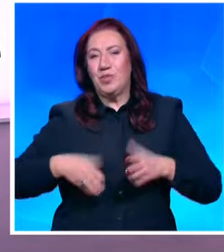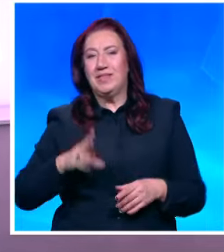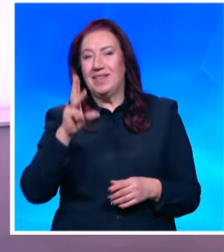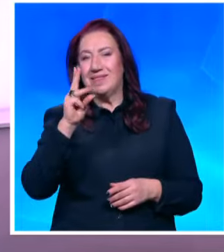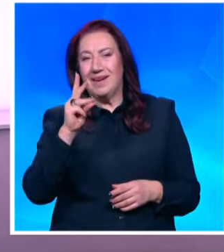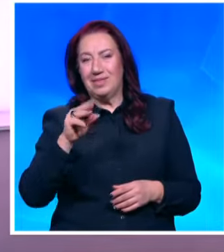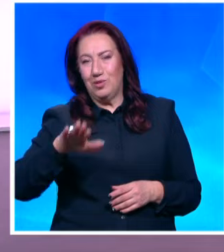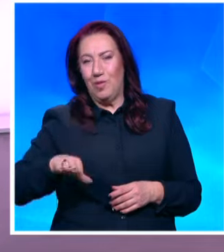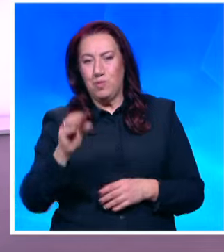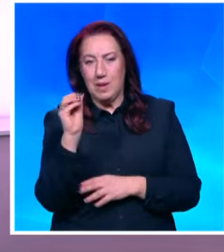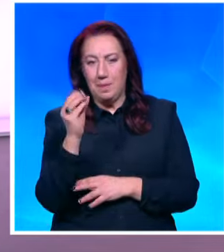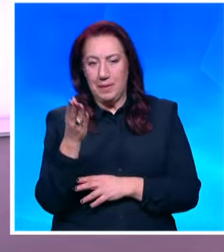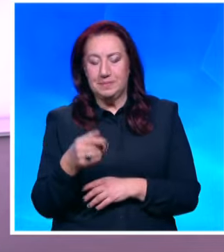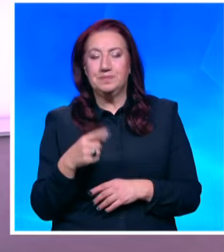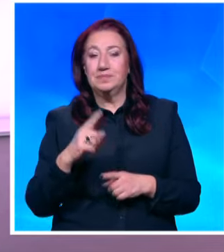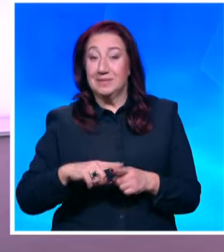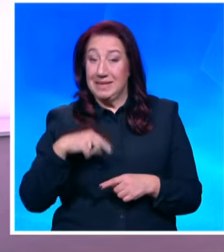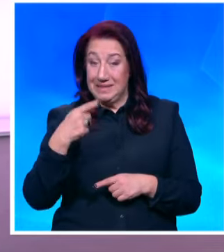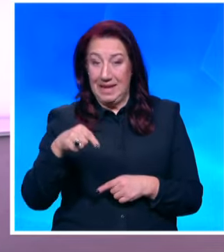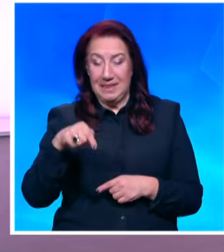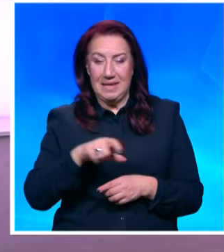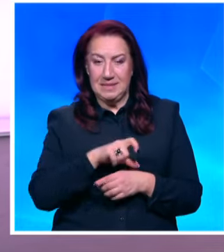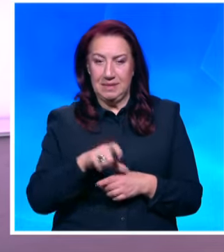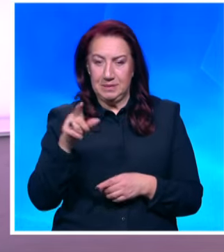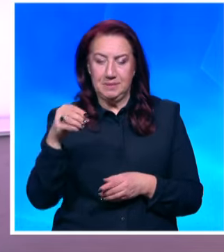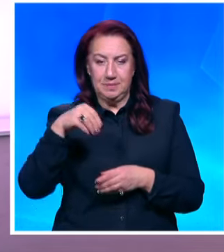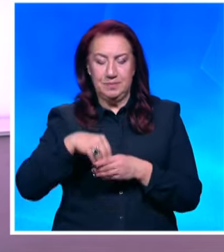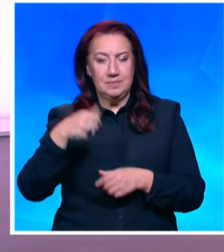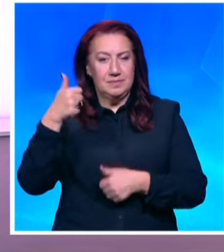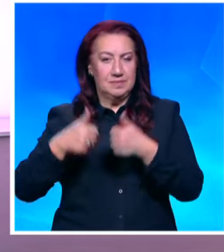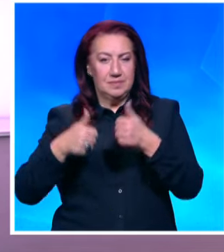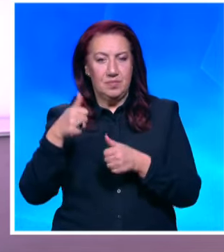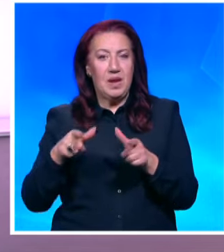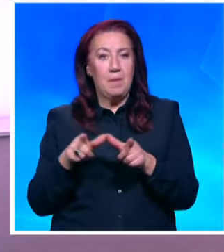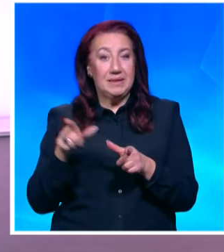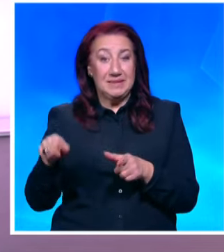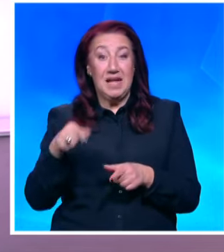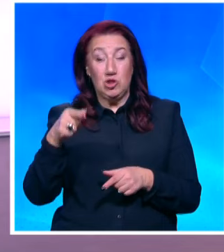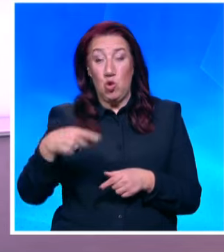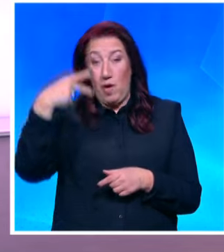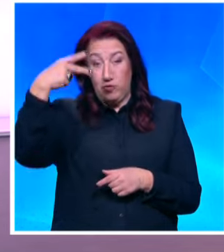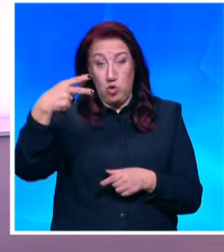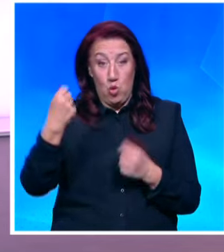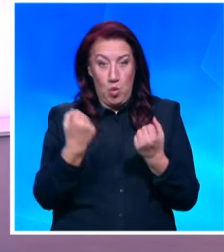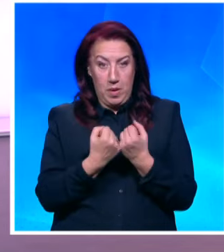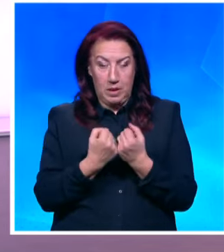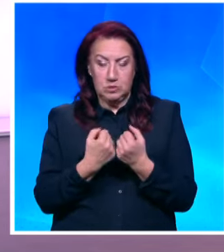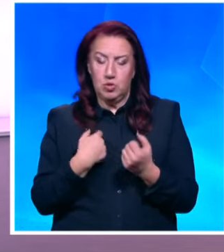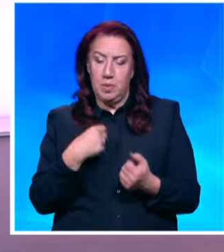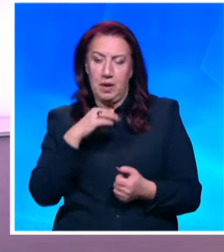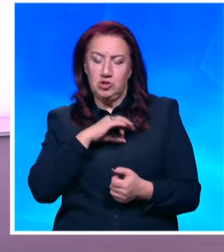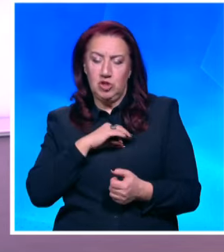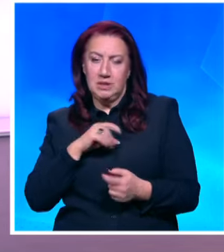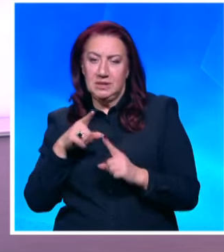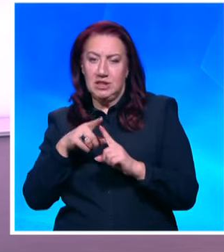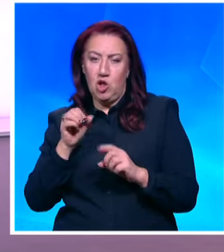седмица ракета на номер 1 на страната ще участва на турнира в Марсилия. Той е втори в схемата и има шанс да се доближи до топ 10 на света. В откровен разговор с